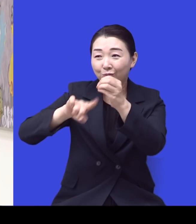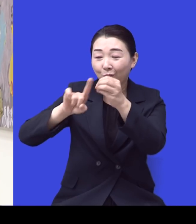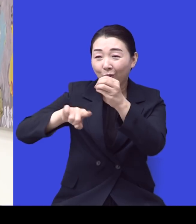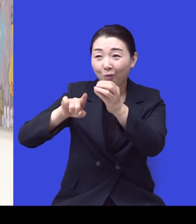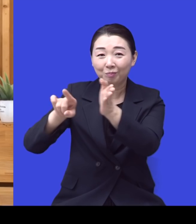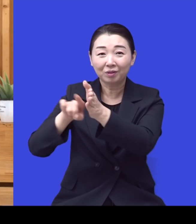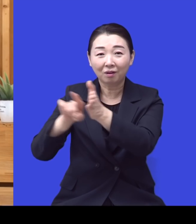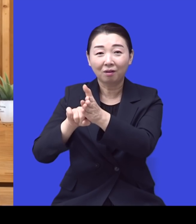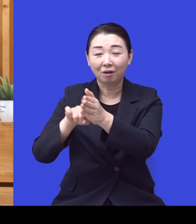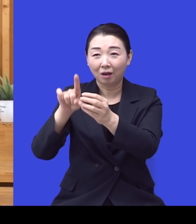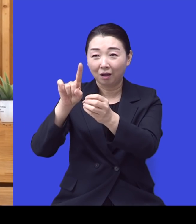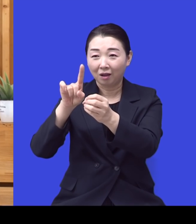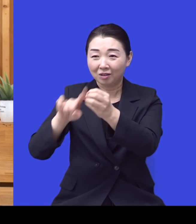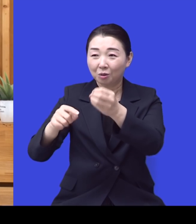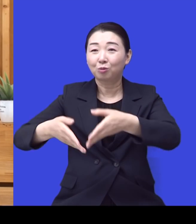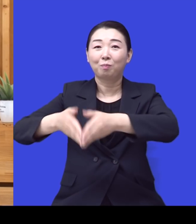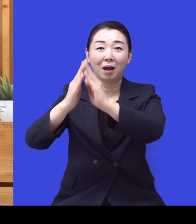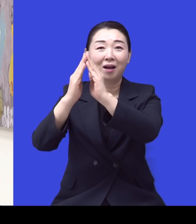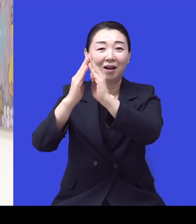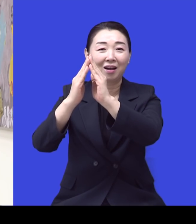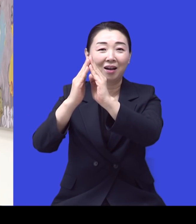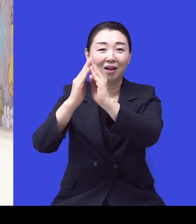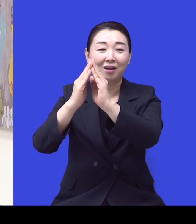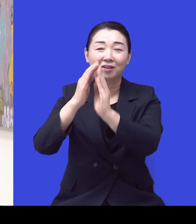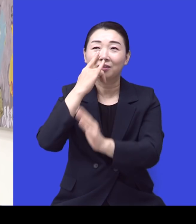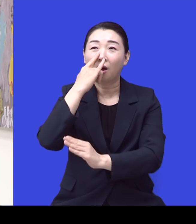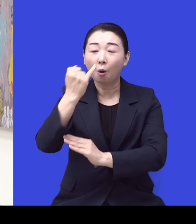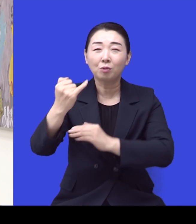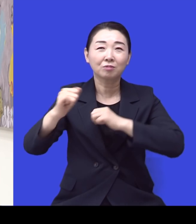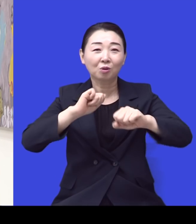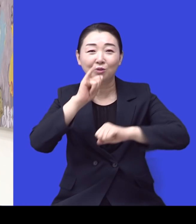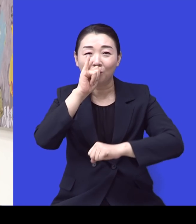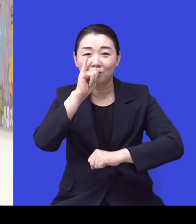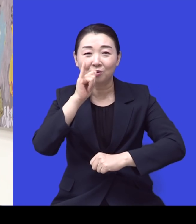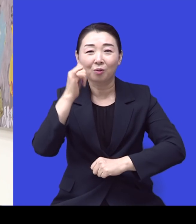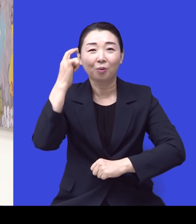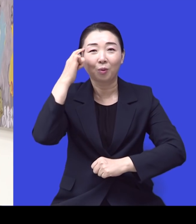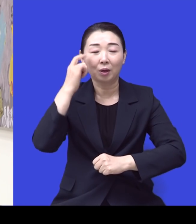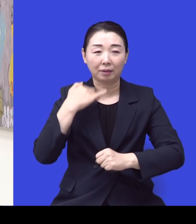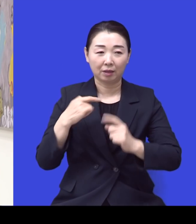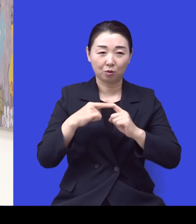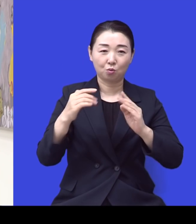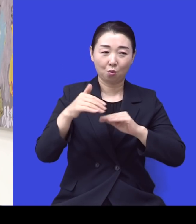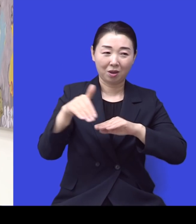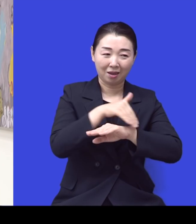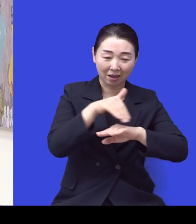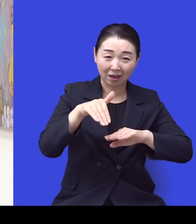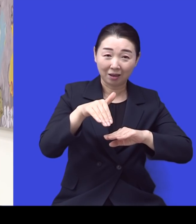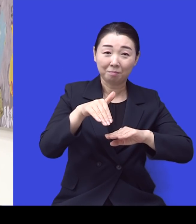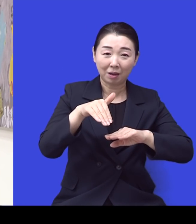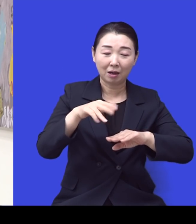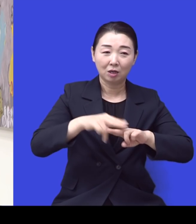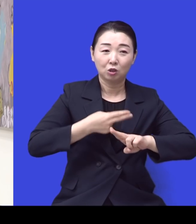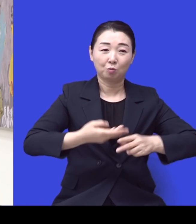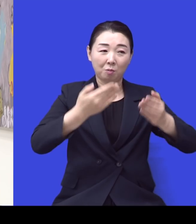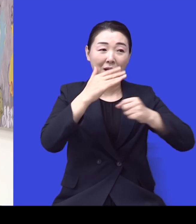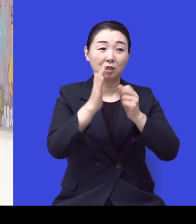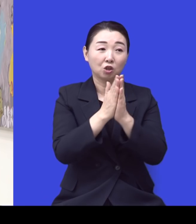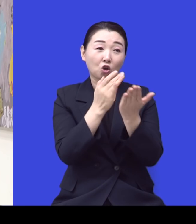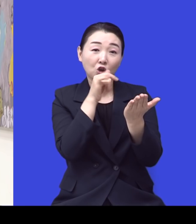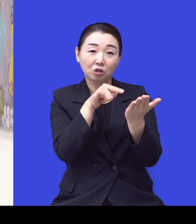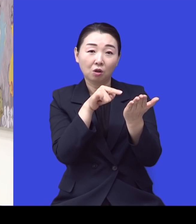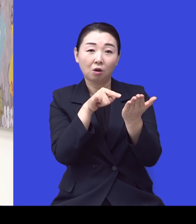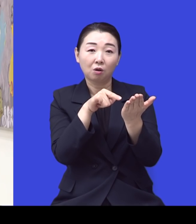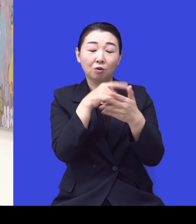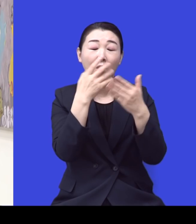저를 세운 그 당시 그냥 어머니는 더 적극적이었죠. 그래서 제가 교회에서 뭐 선물로 받아온 성경 있으면은